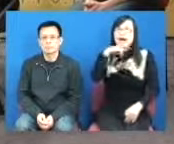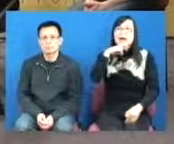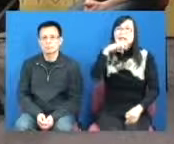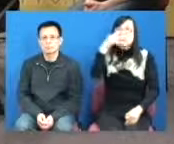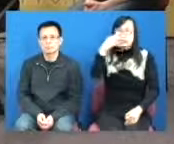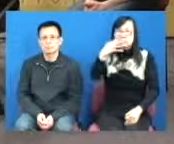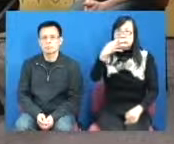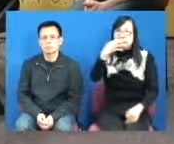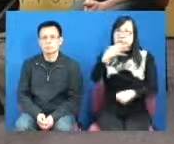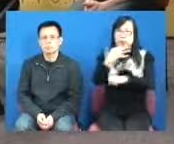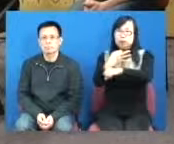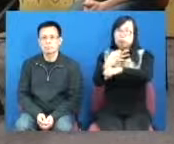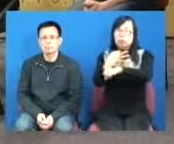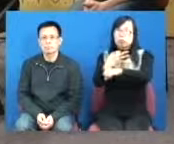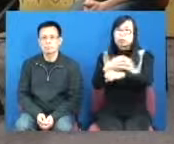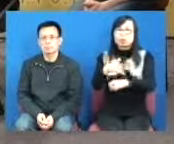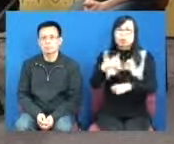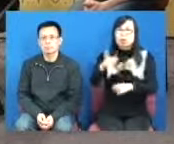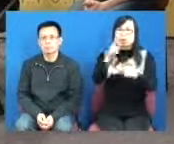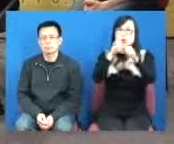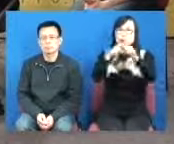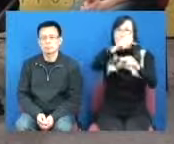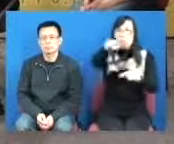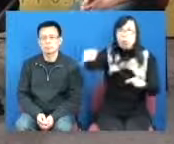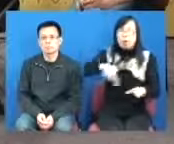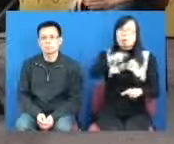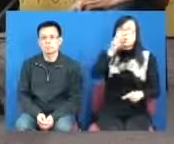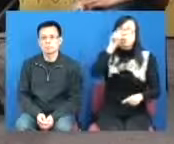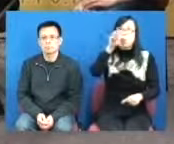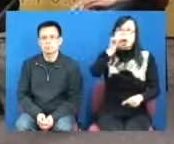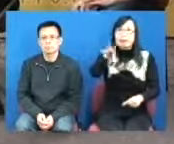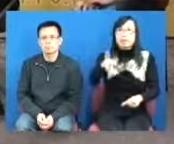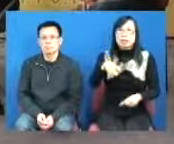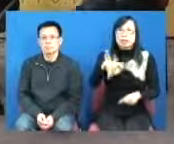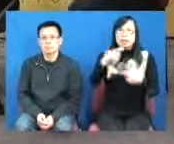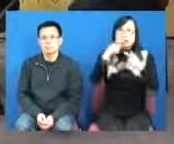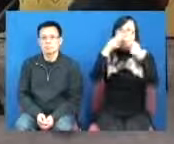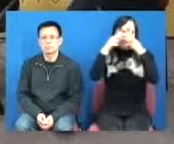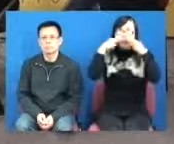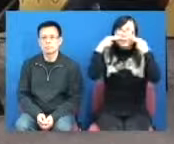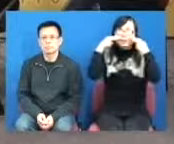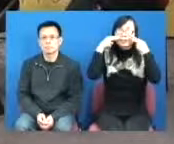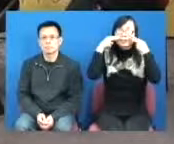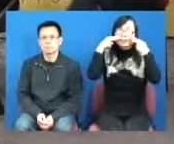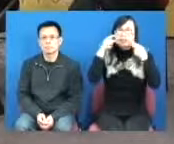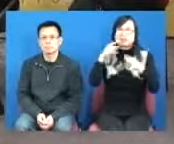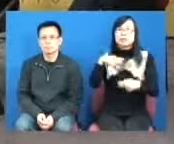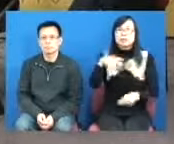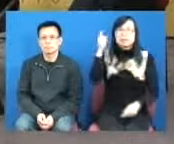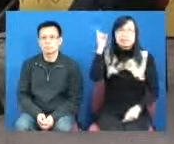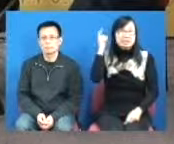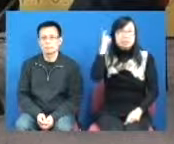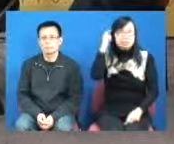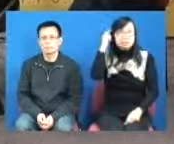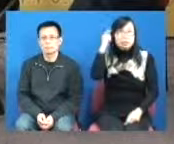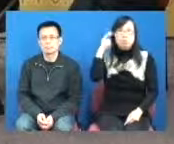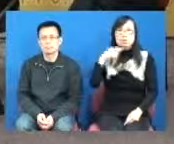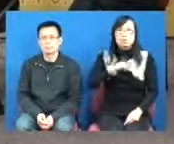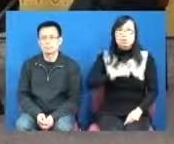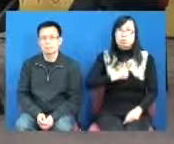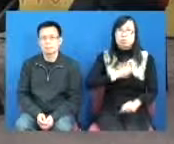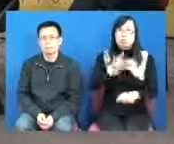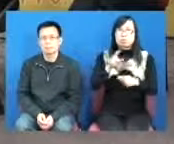花園一於告訴財政司司長這個預算案